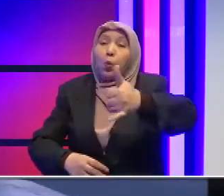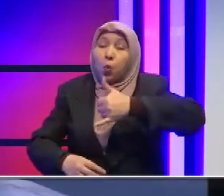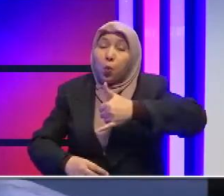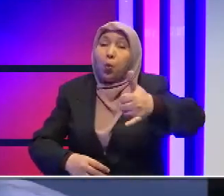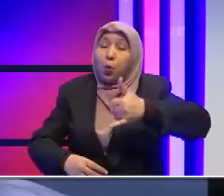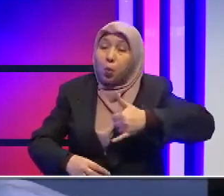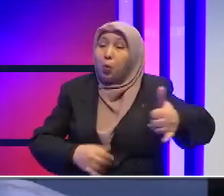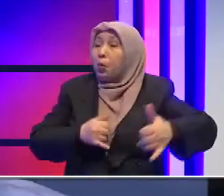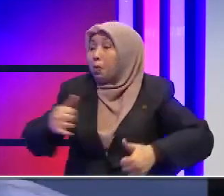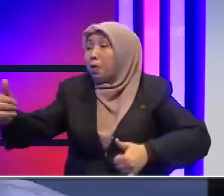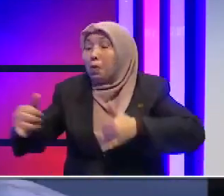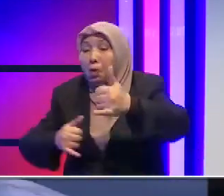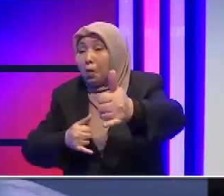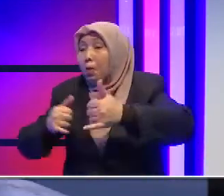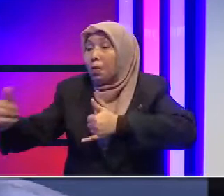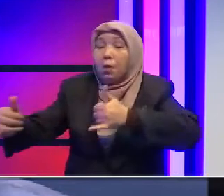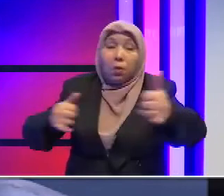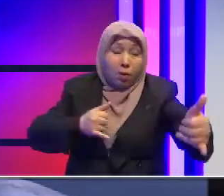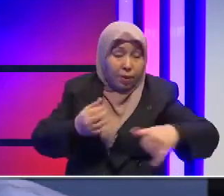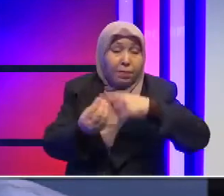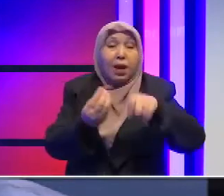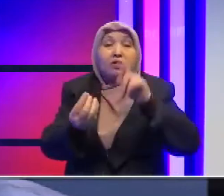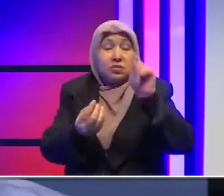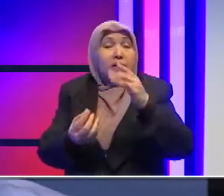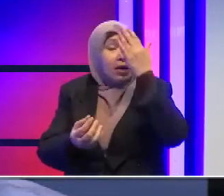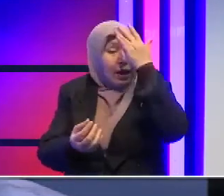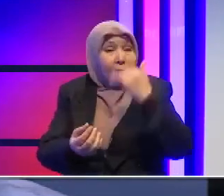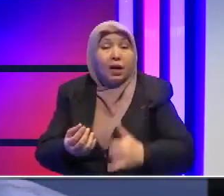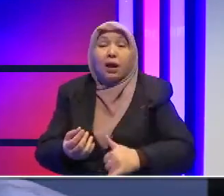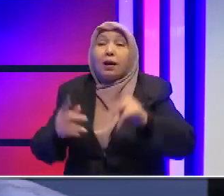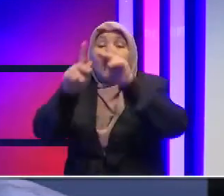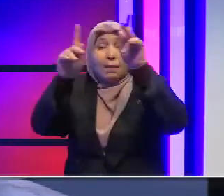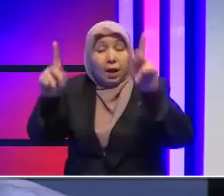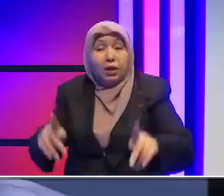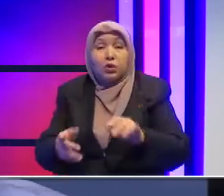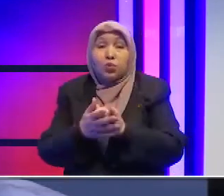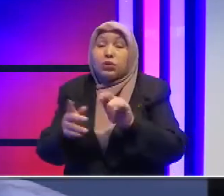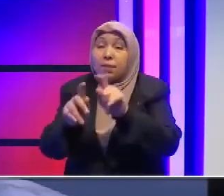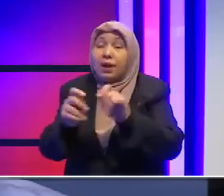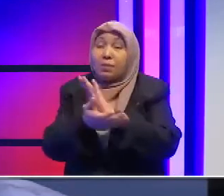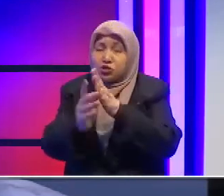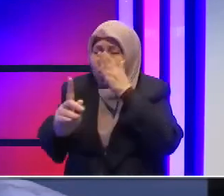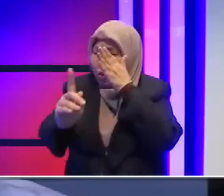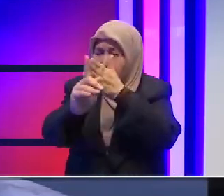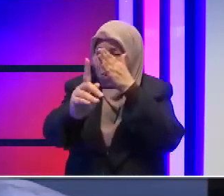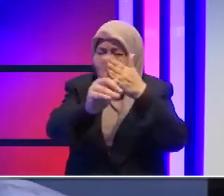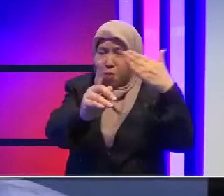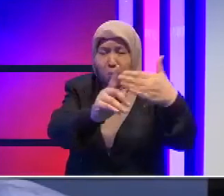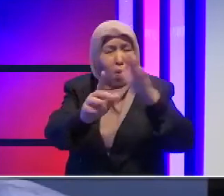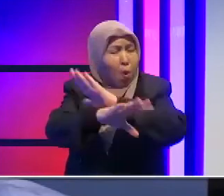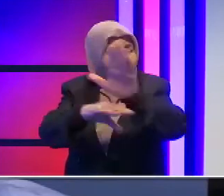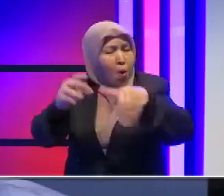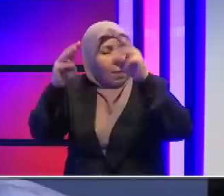kepadanya. Dan kalau dalam konteks haji, kita tahulah kenapa Baitullahil Haram adalah tempat yang menjadi tumpuan bagi seluruh